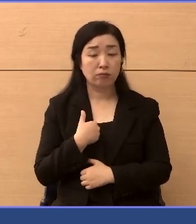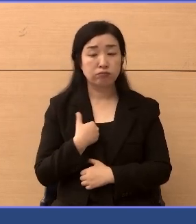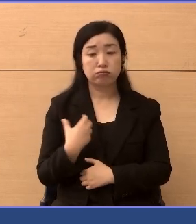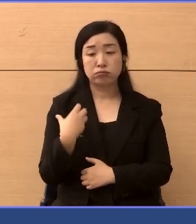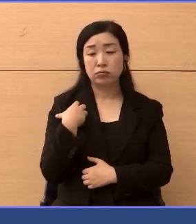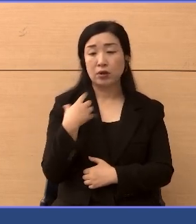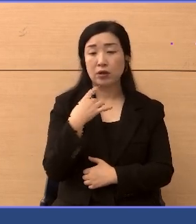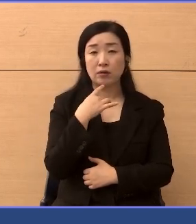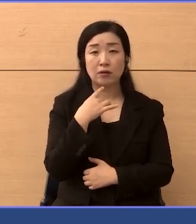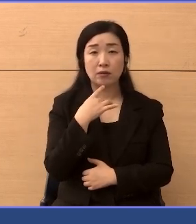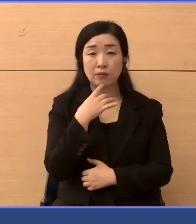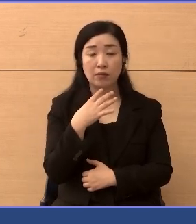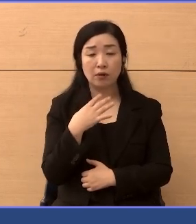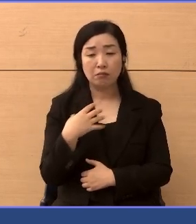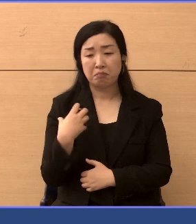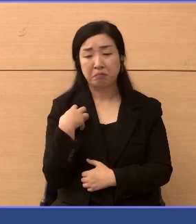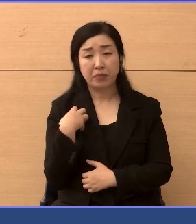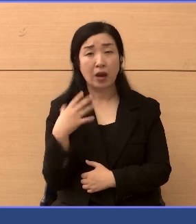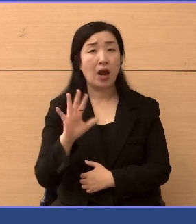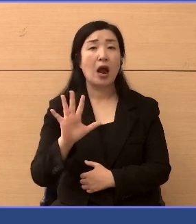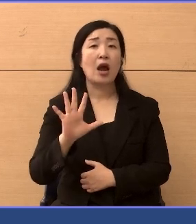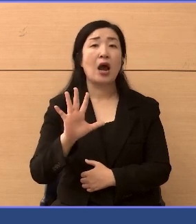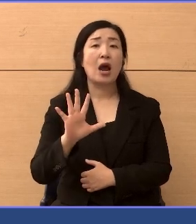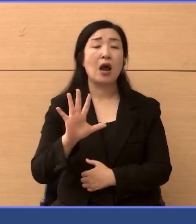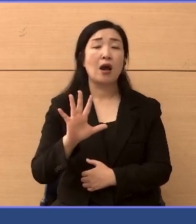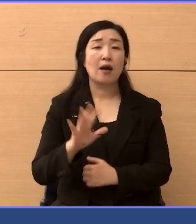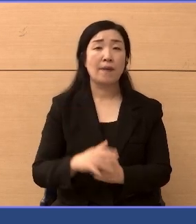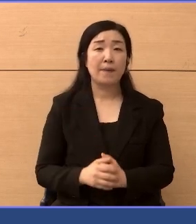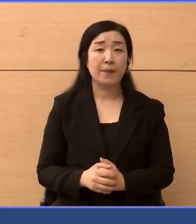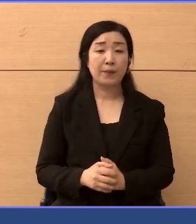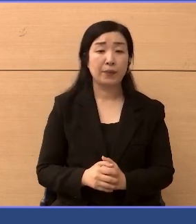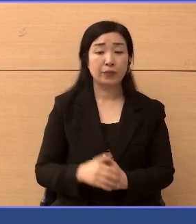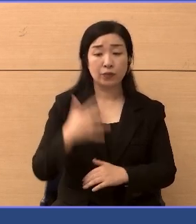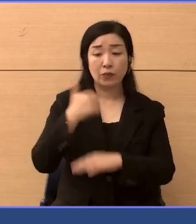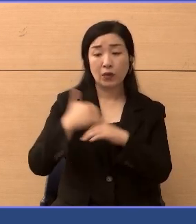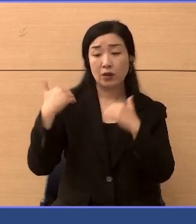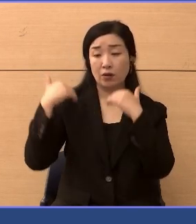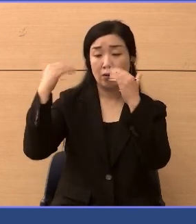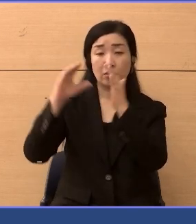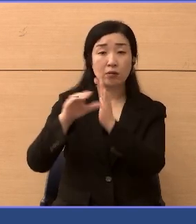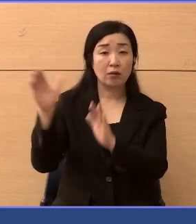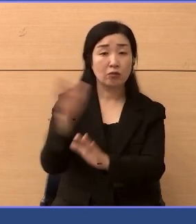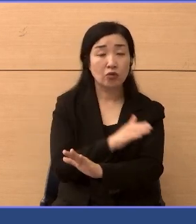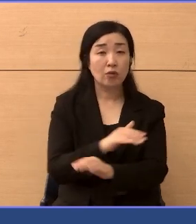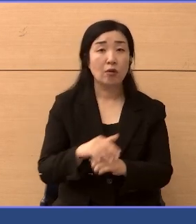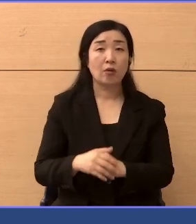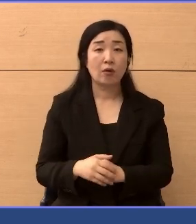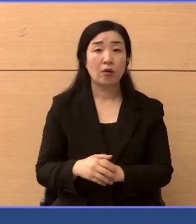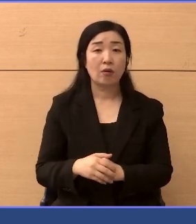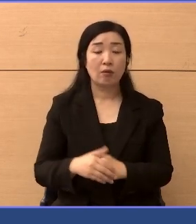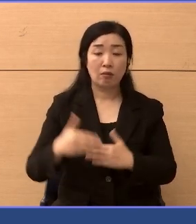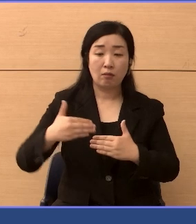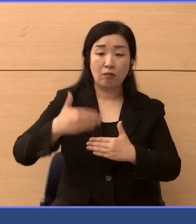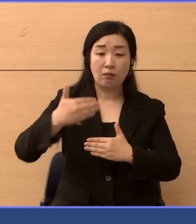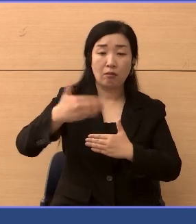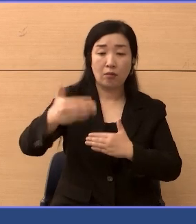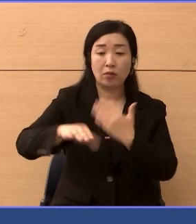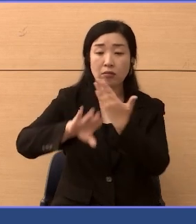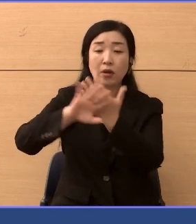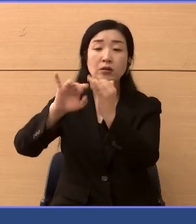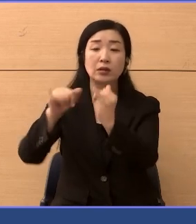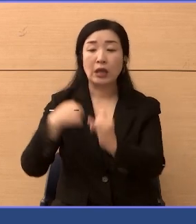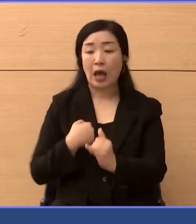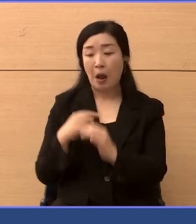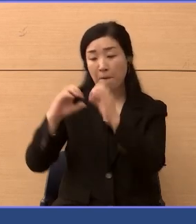being 책임만 responsible for others, 지는 것에서 particularly if the 벗어나서 individual with 성인이가 되면 ASD 점점 establishes a 점진적으로 타인에 romantic